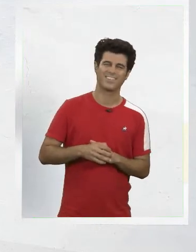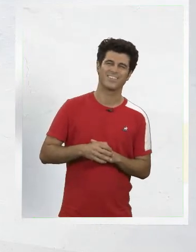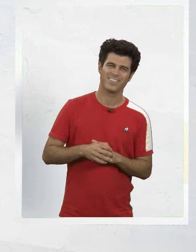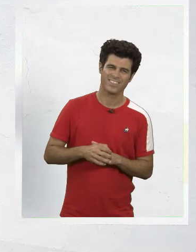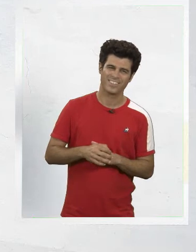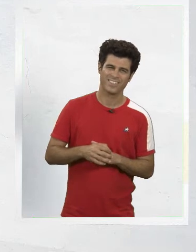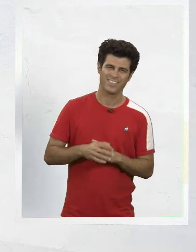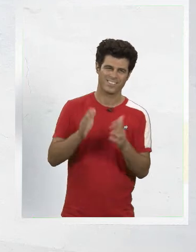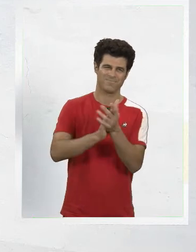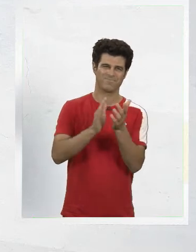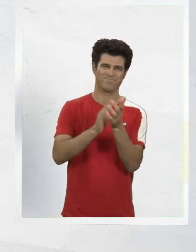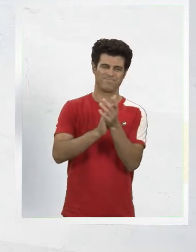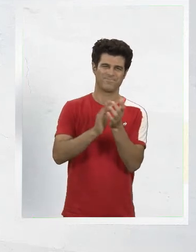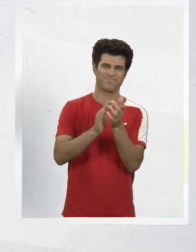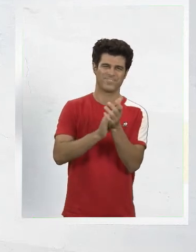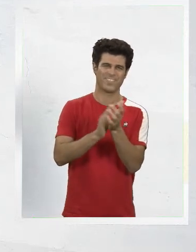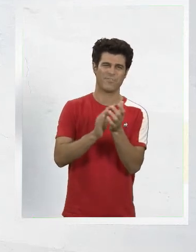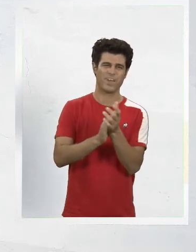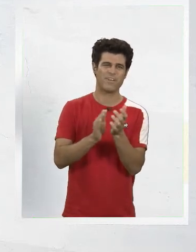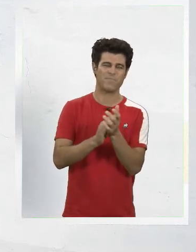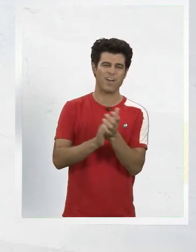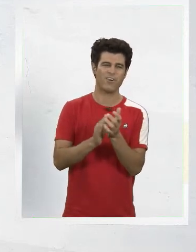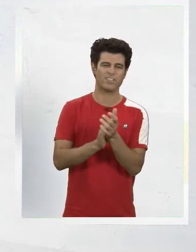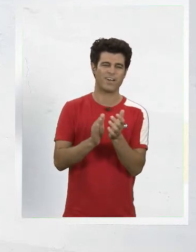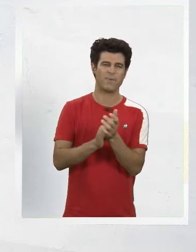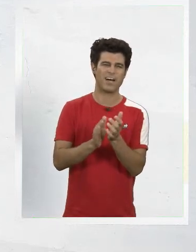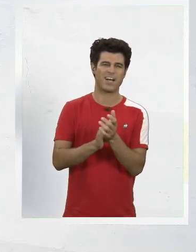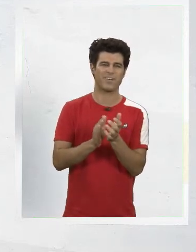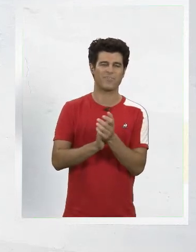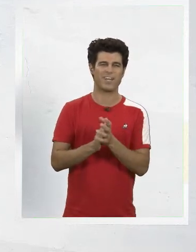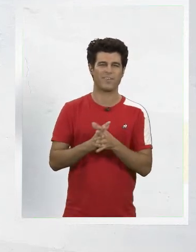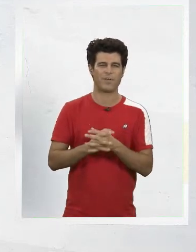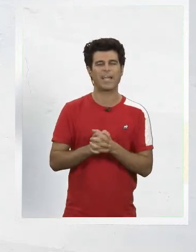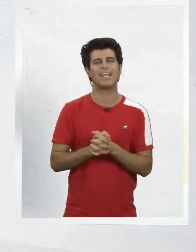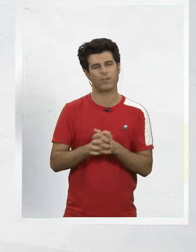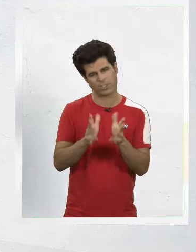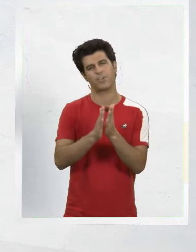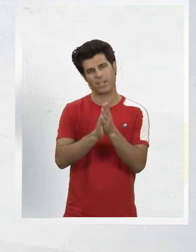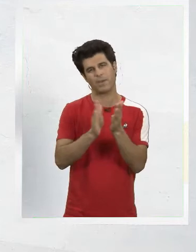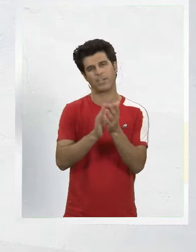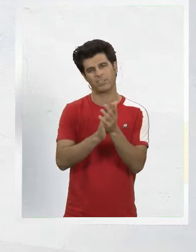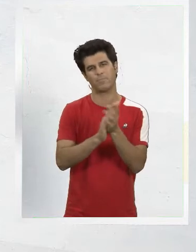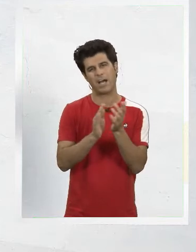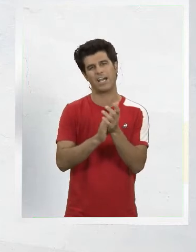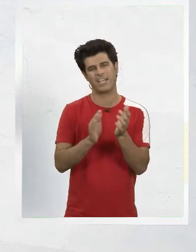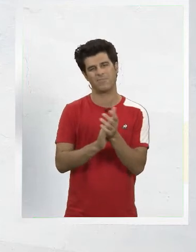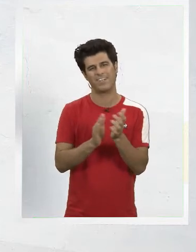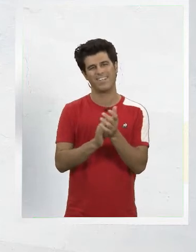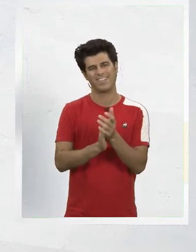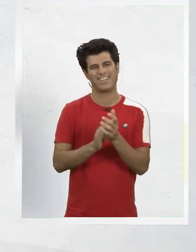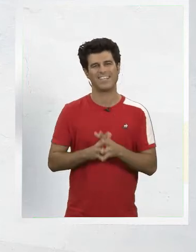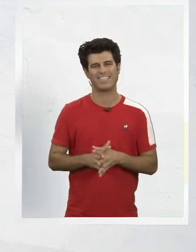יפה מאוד, תמר, יפה, יפה. יפה. מיכל, אני חושב שמגיע מחיאות